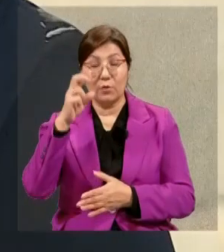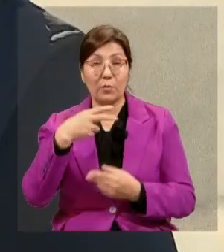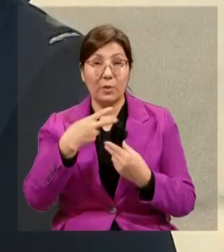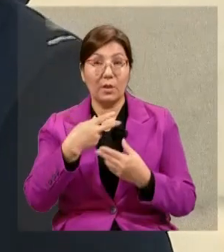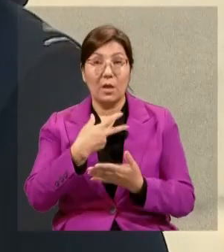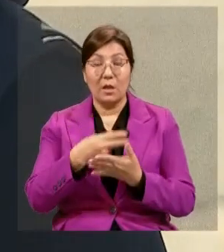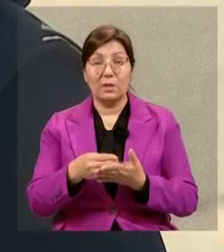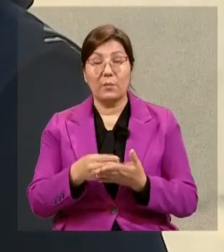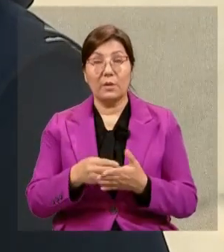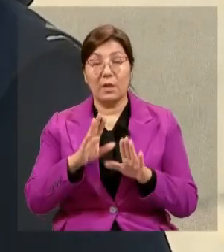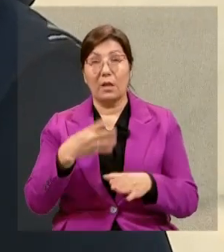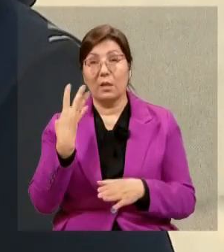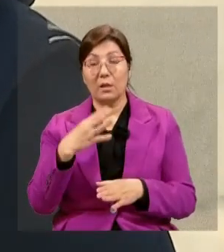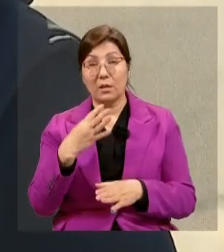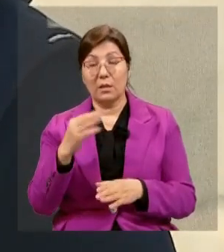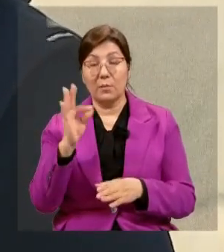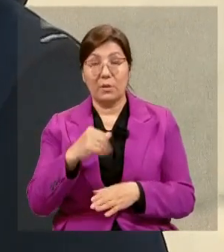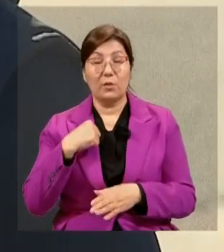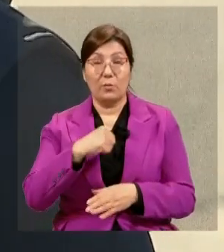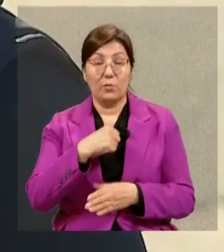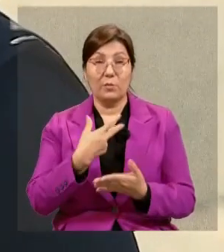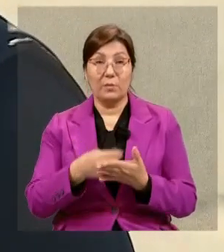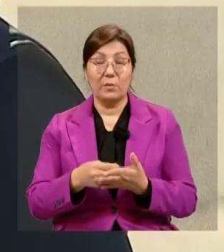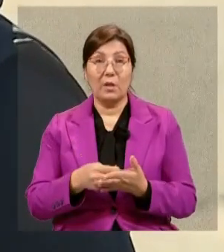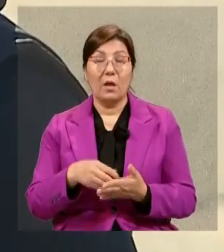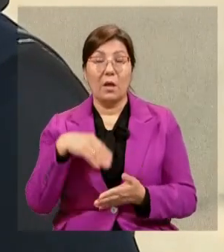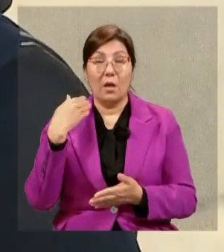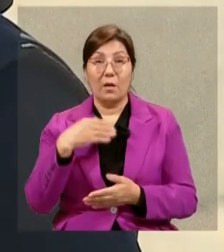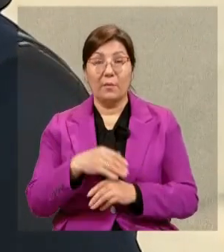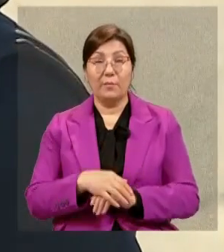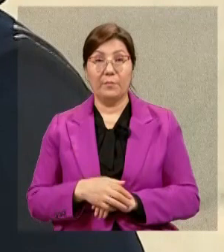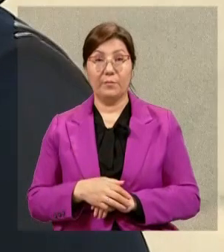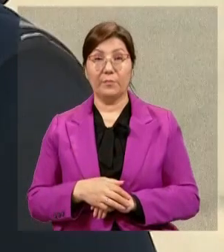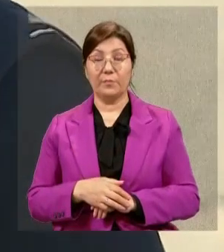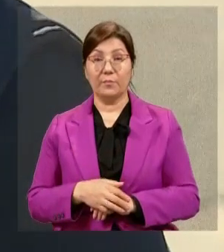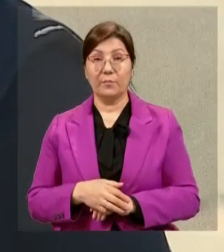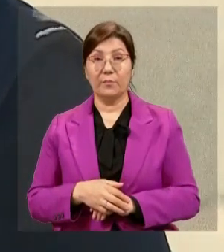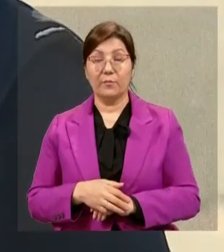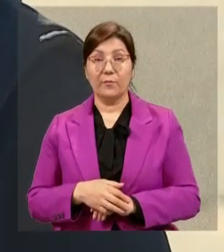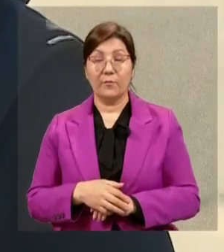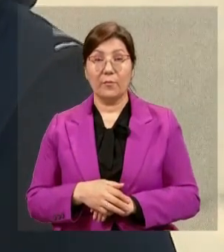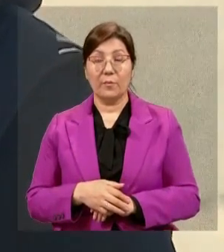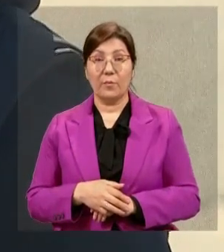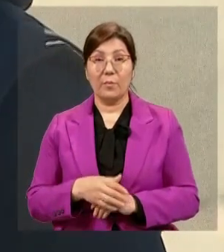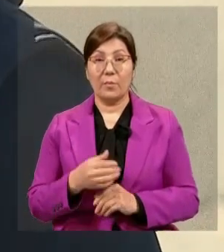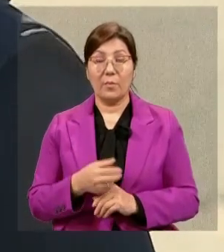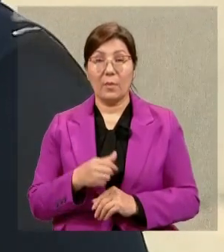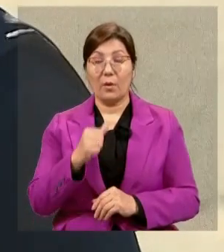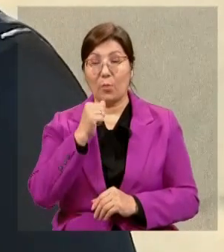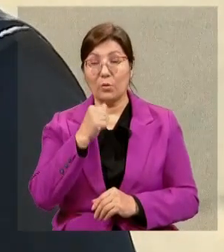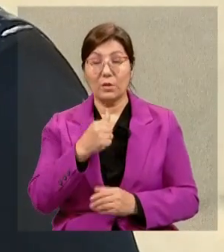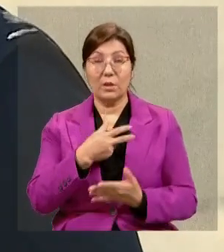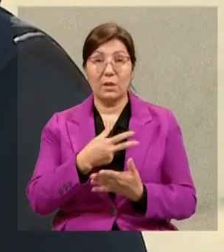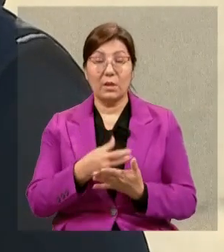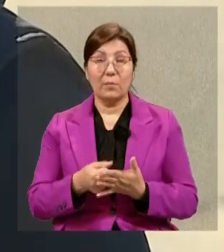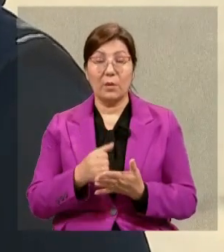алмаймыз. Потому что бізде Ақтөбе облысында склад жоқ для удобрения. Оны Қостанайдан алып келесің, елей болады,